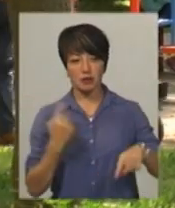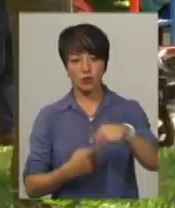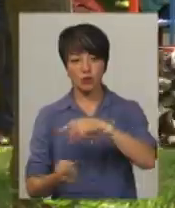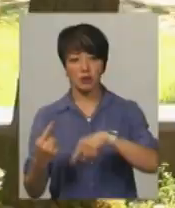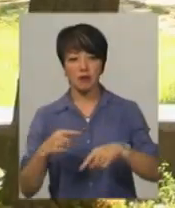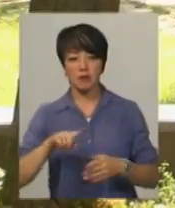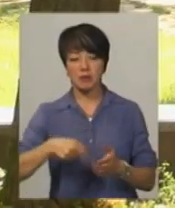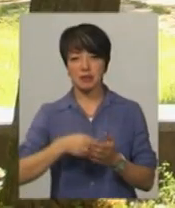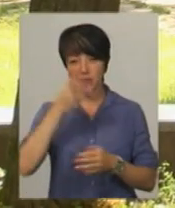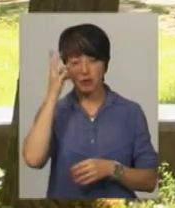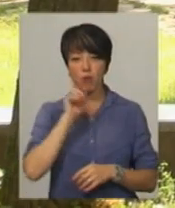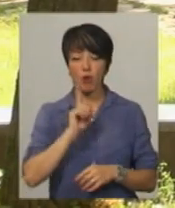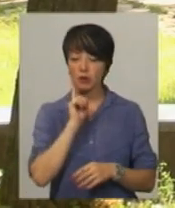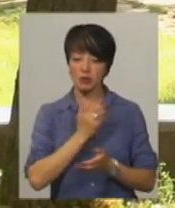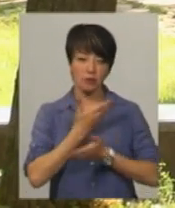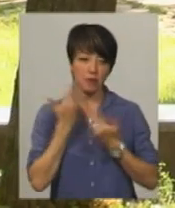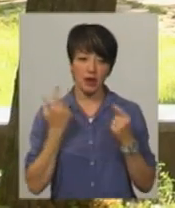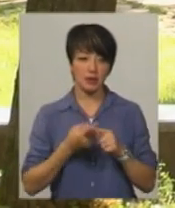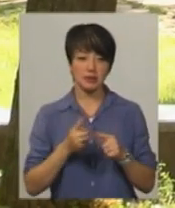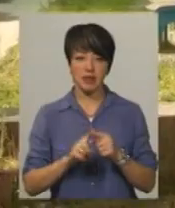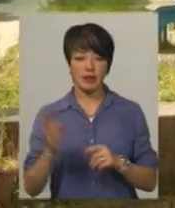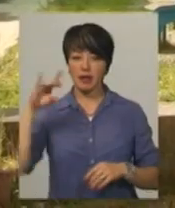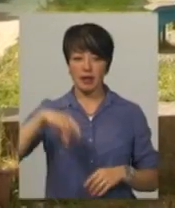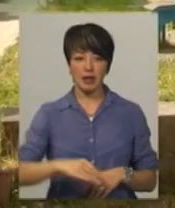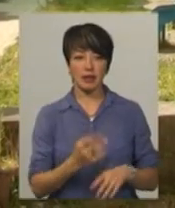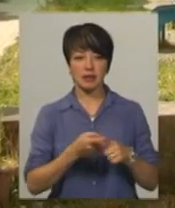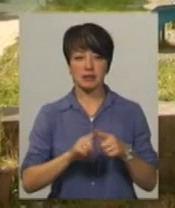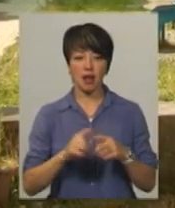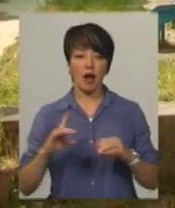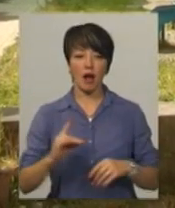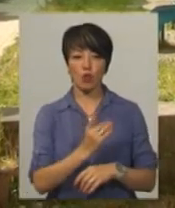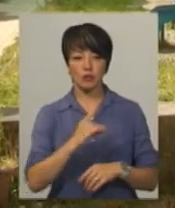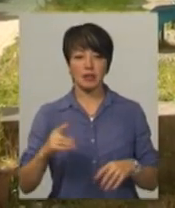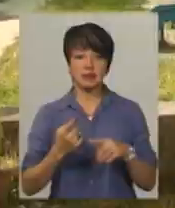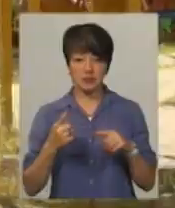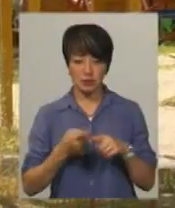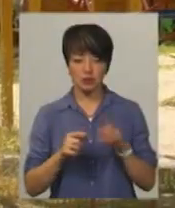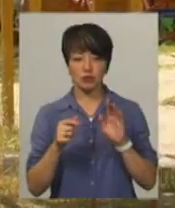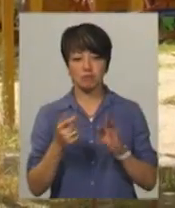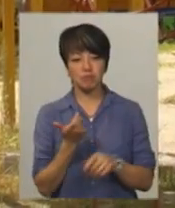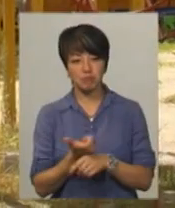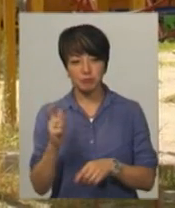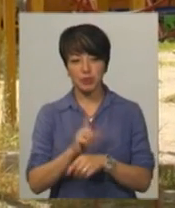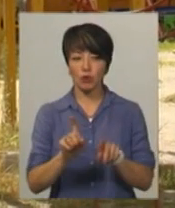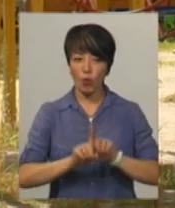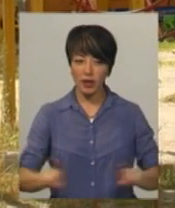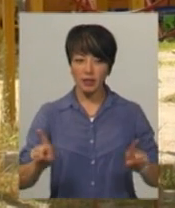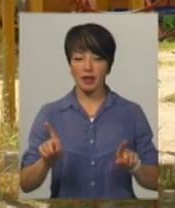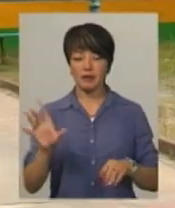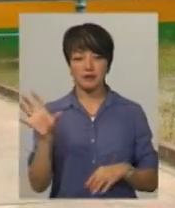Хмельницькому поки що немає. Це не якісь там гірки чи карусельки звичні. Це щось більш оригінальне, якісь